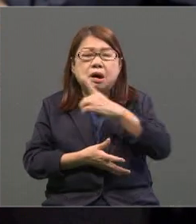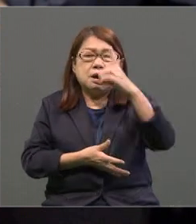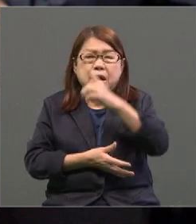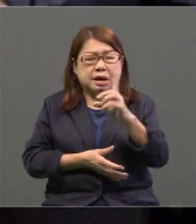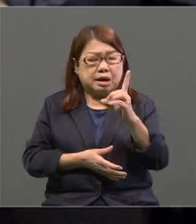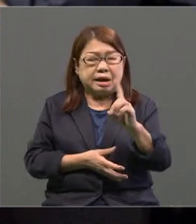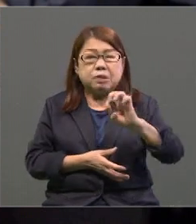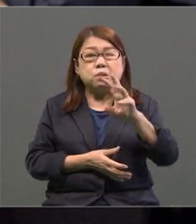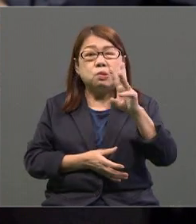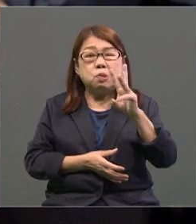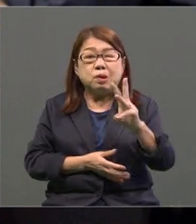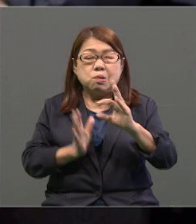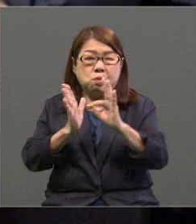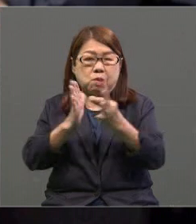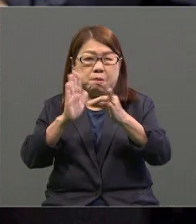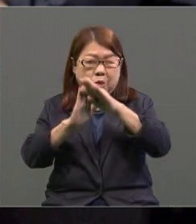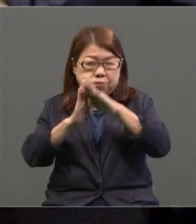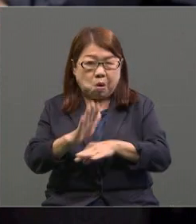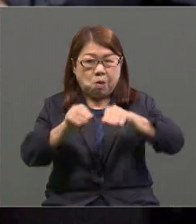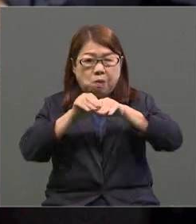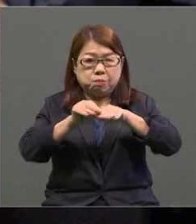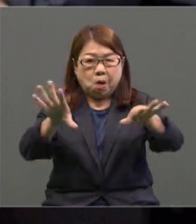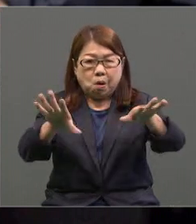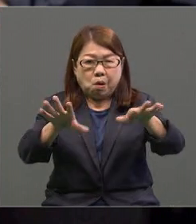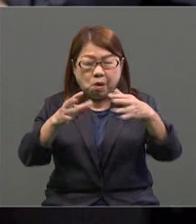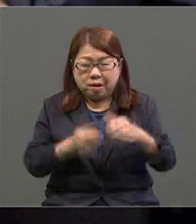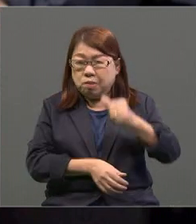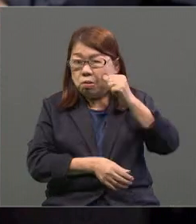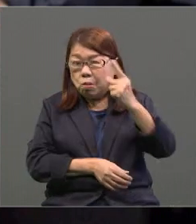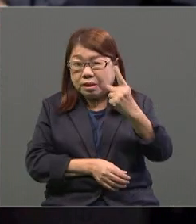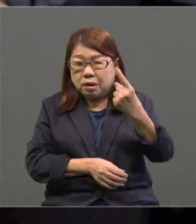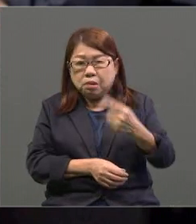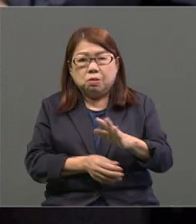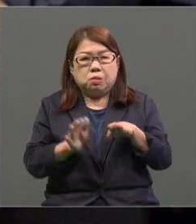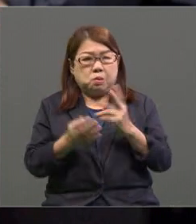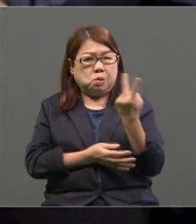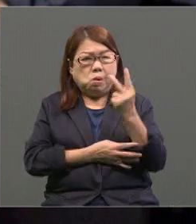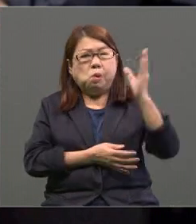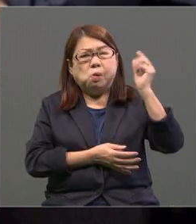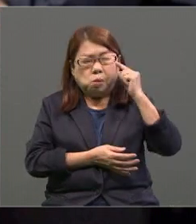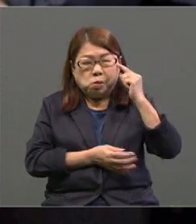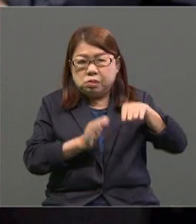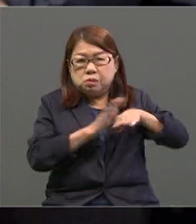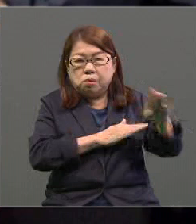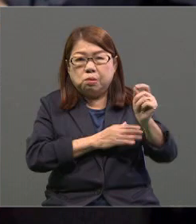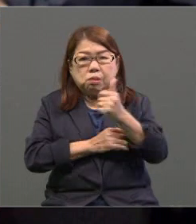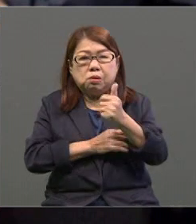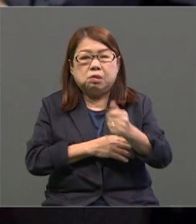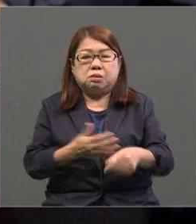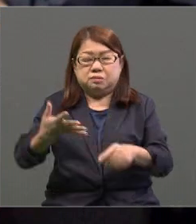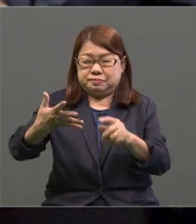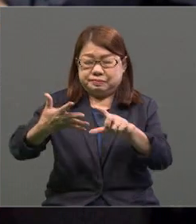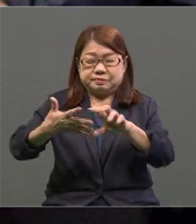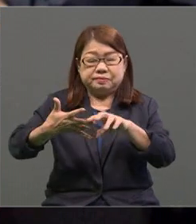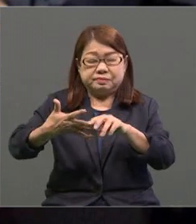บริสุทธิ์โพสต์แฉเรื่องราวผ่านไป 1วัน 2คนนี้เร็วมากหนีออกนอกประเทศไปเลยส่วนอีก 2คนที่ออก